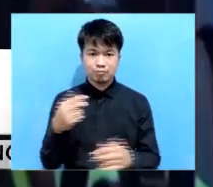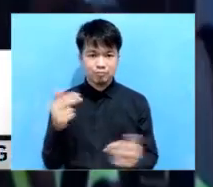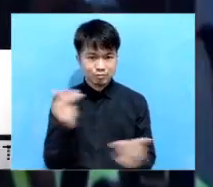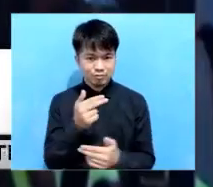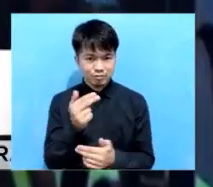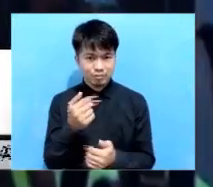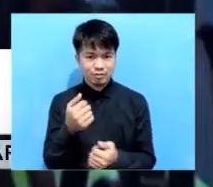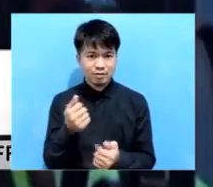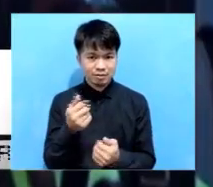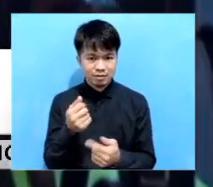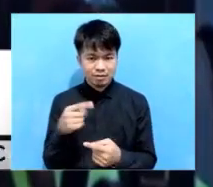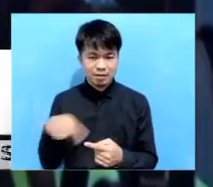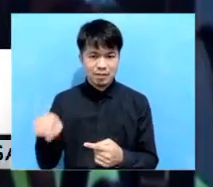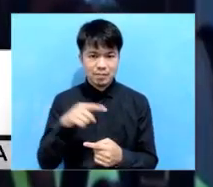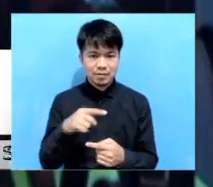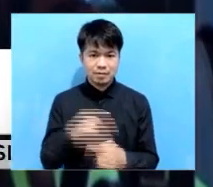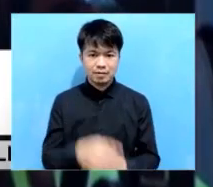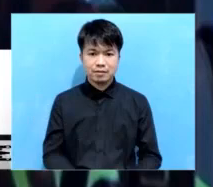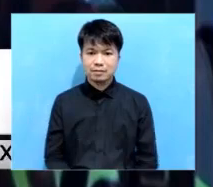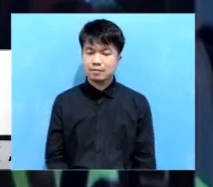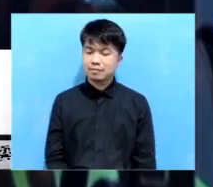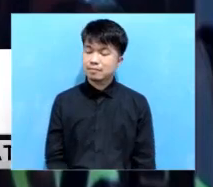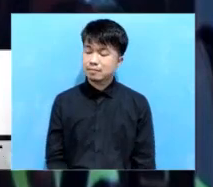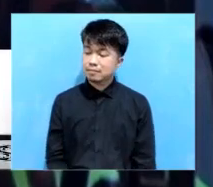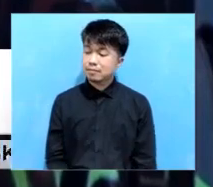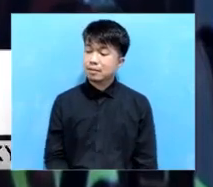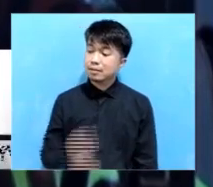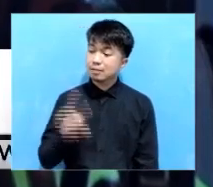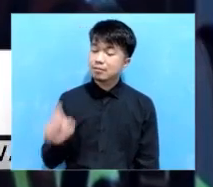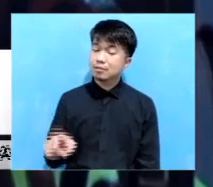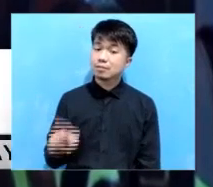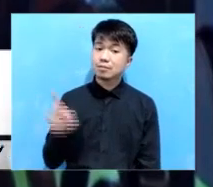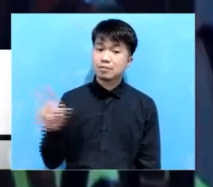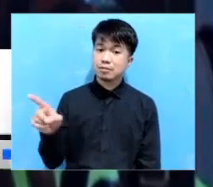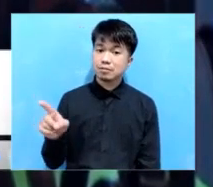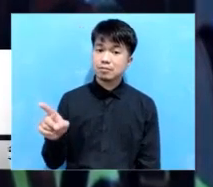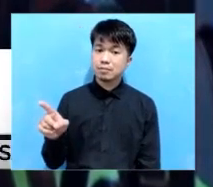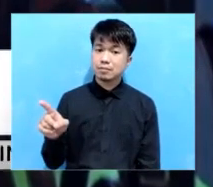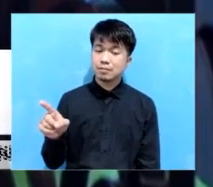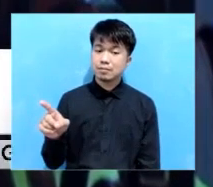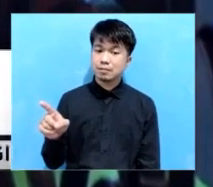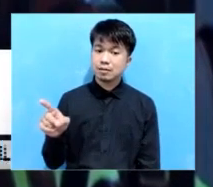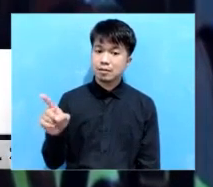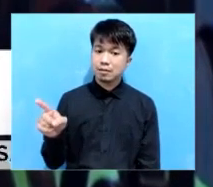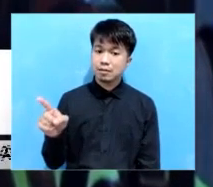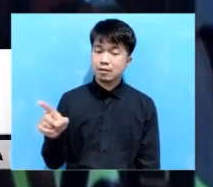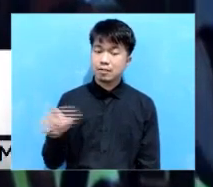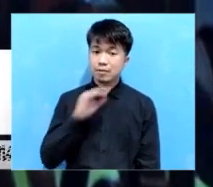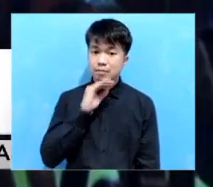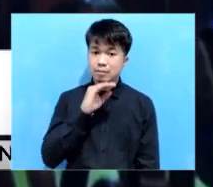Chair. Madam Chair, kayo ba'y pagod na?